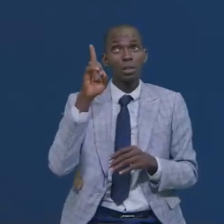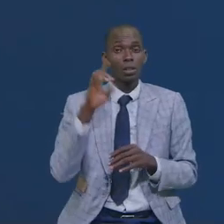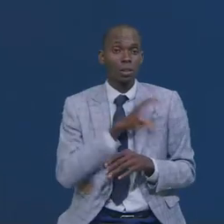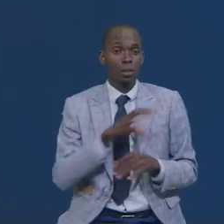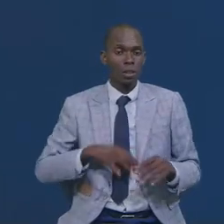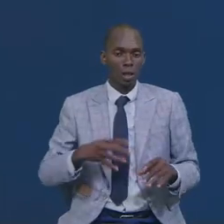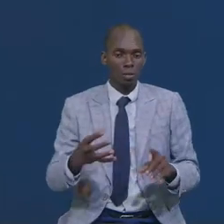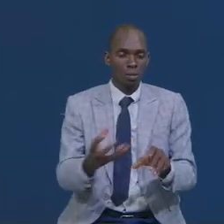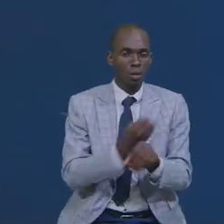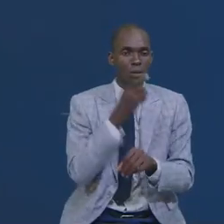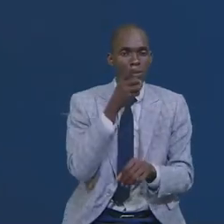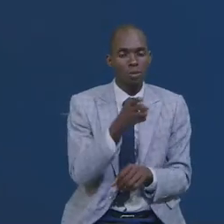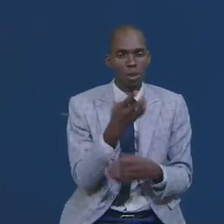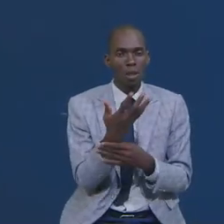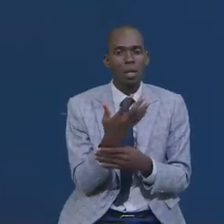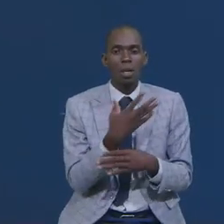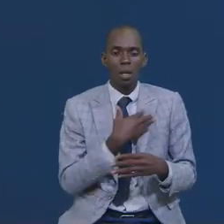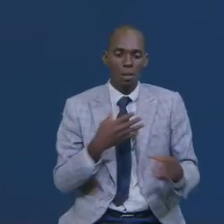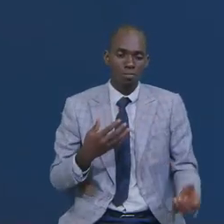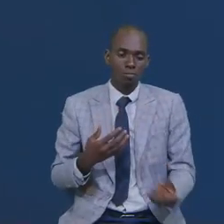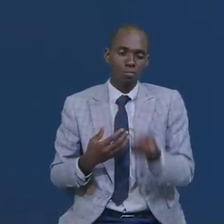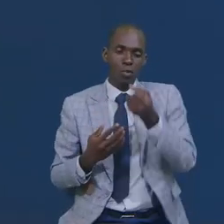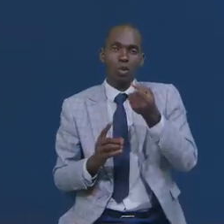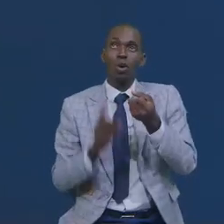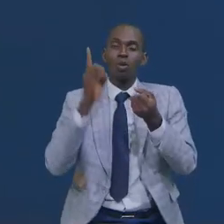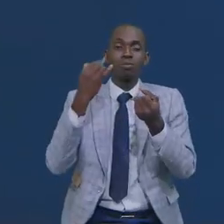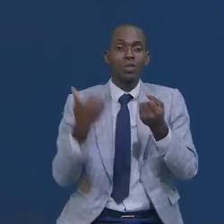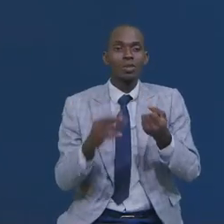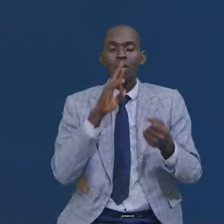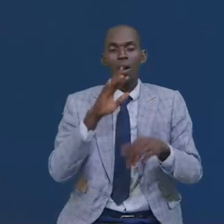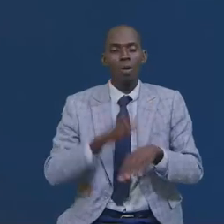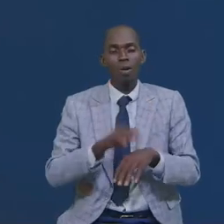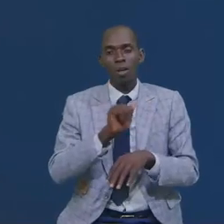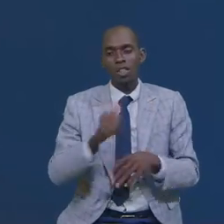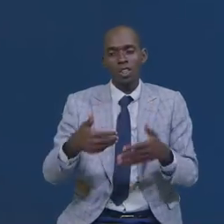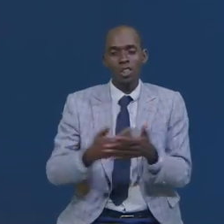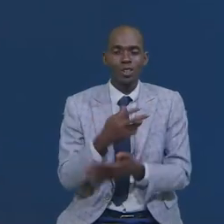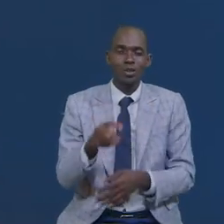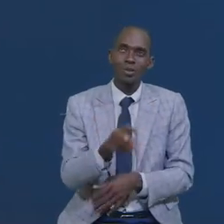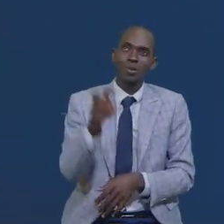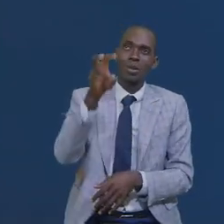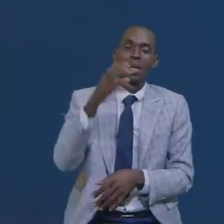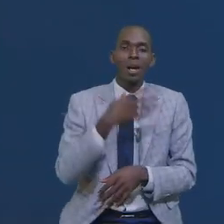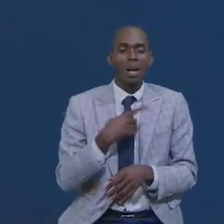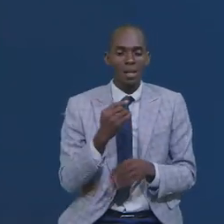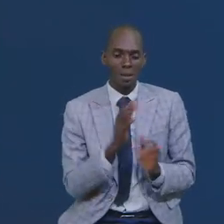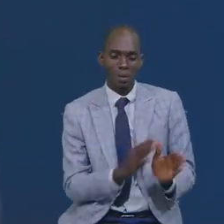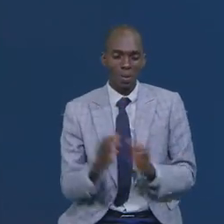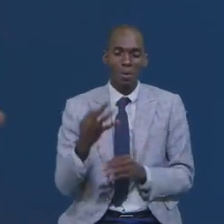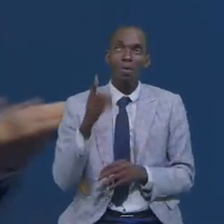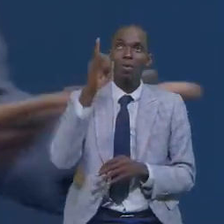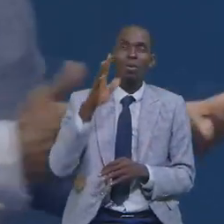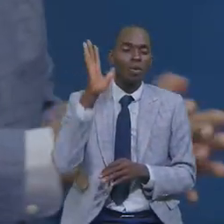te met la main et il te tire maintenant tu es dans un nouveau voyage et le plan de Dieu